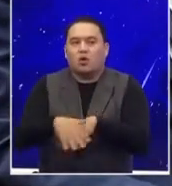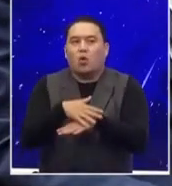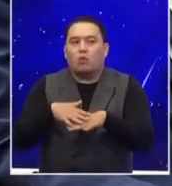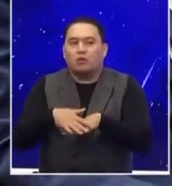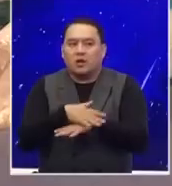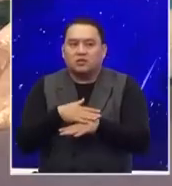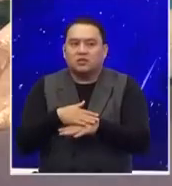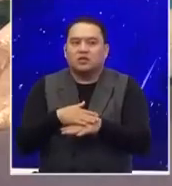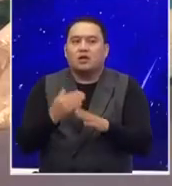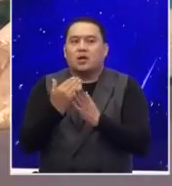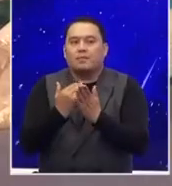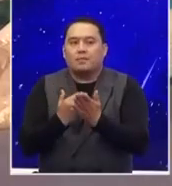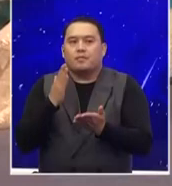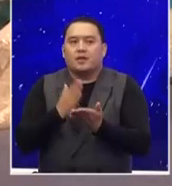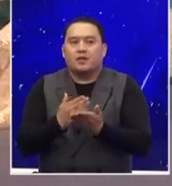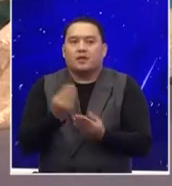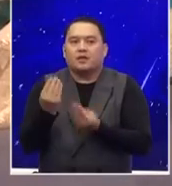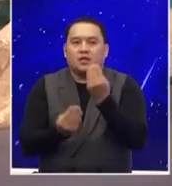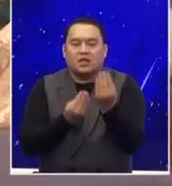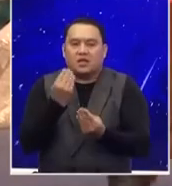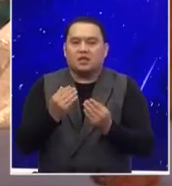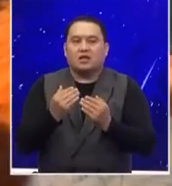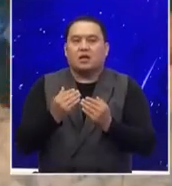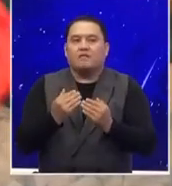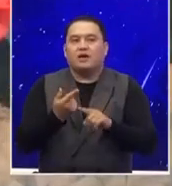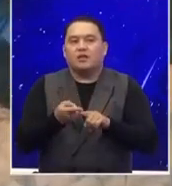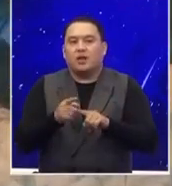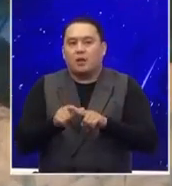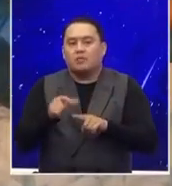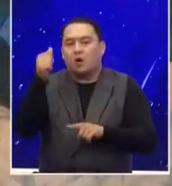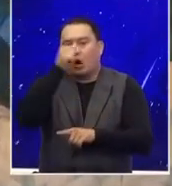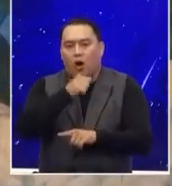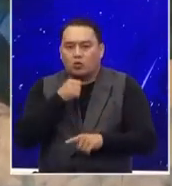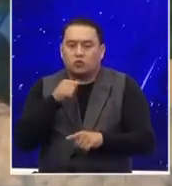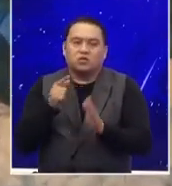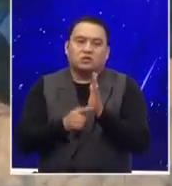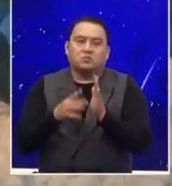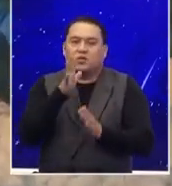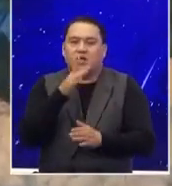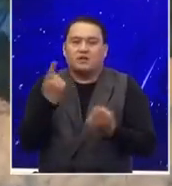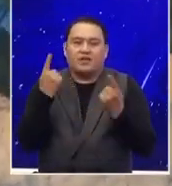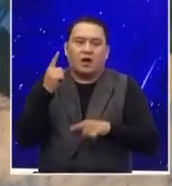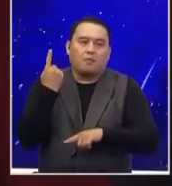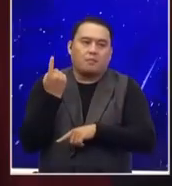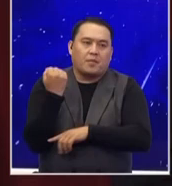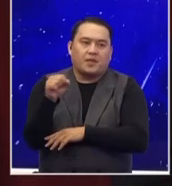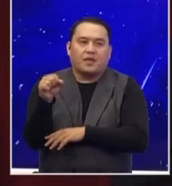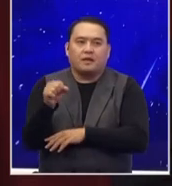области. Наряду с этим имели место и детские представления. В этом году ожидаются постановки и к 75-летию Великой Победы.